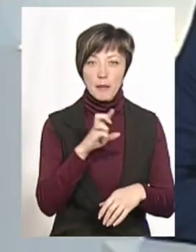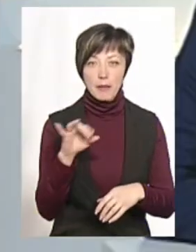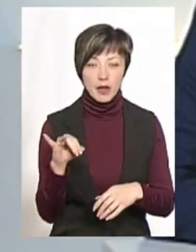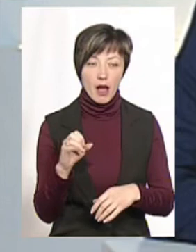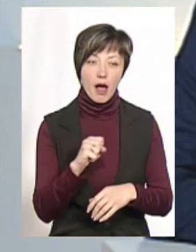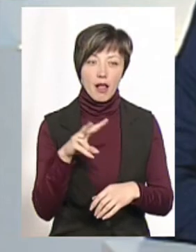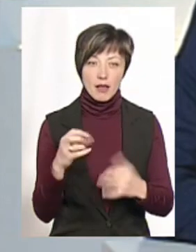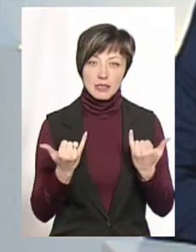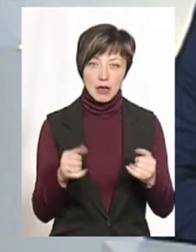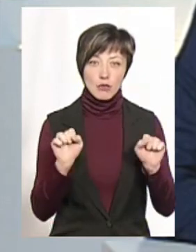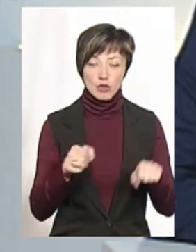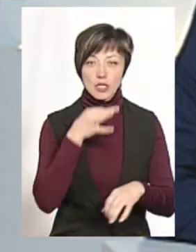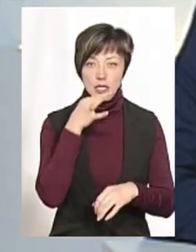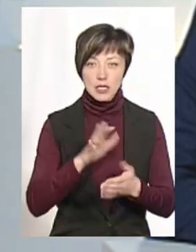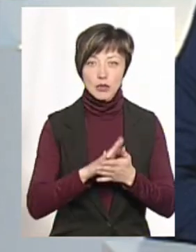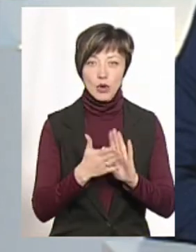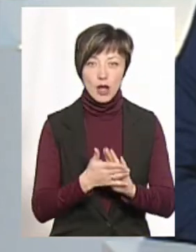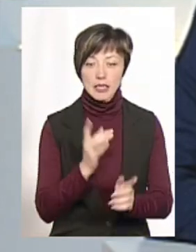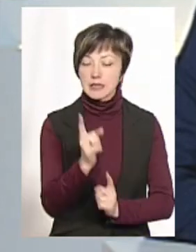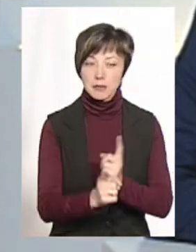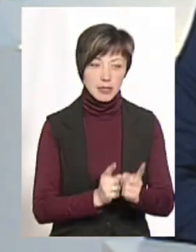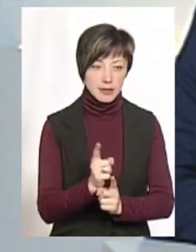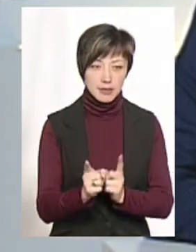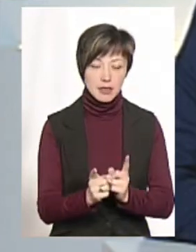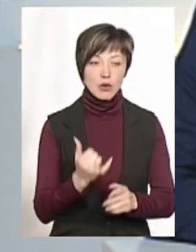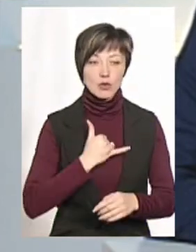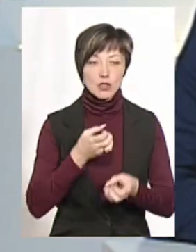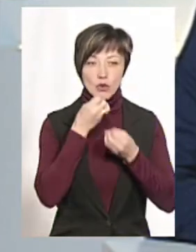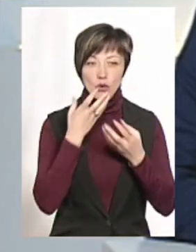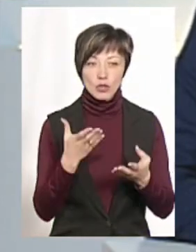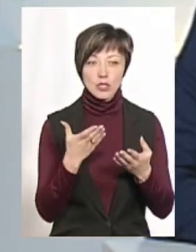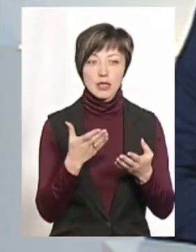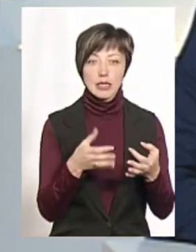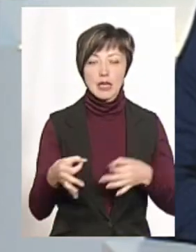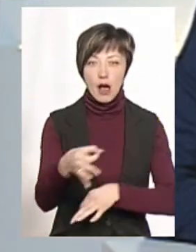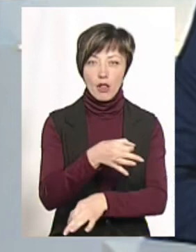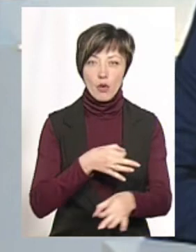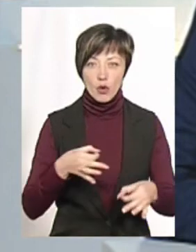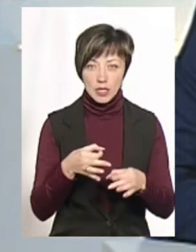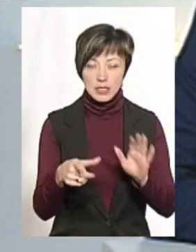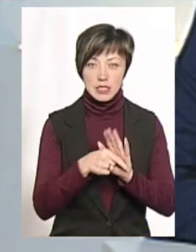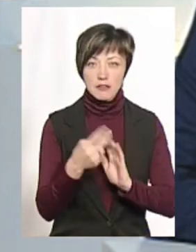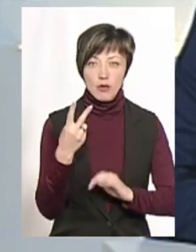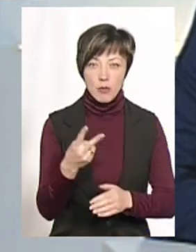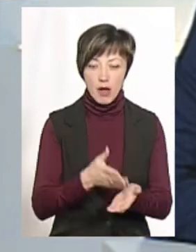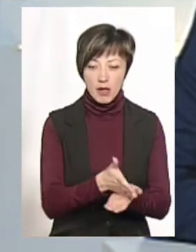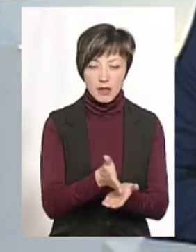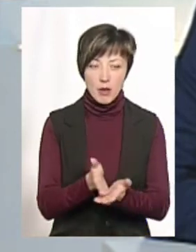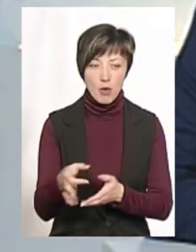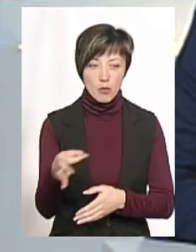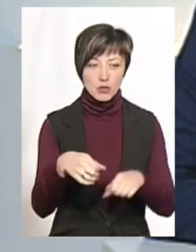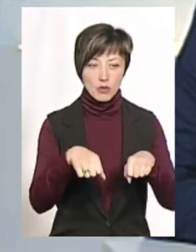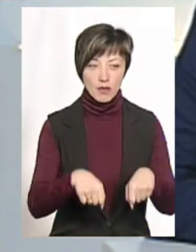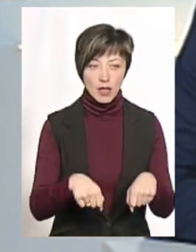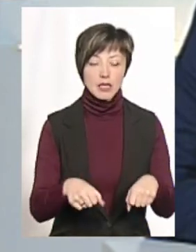би. Ну, але зараз можу сказати, що ситуація кардинально змінилася. У нас є дуже хороший конструктивний діалог з двома гілками обласної